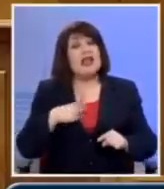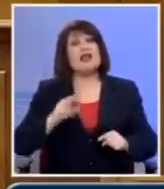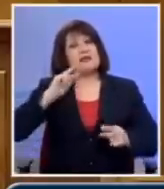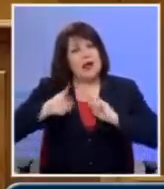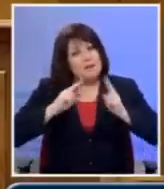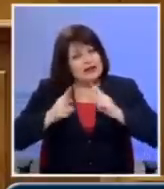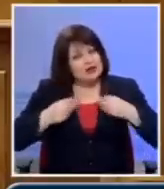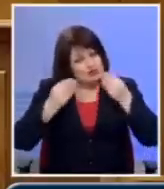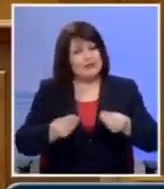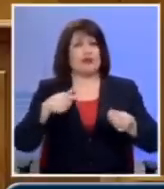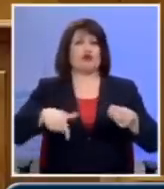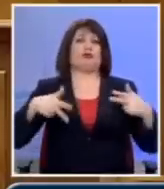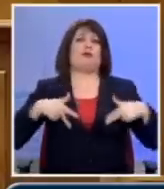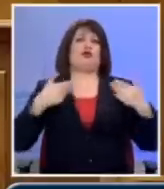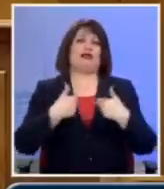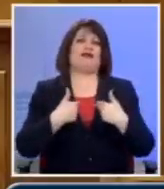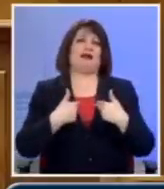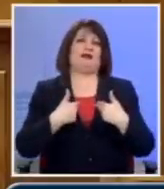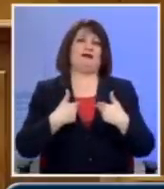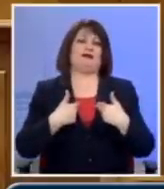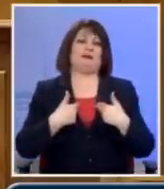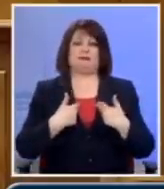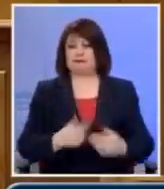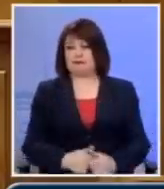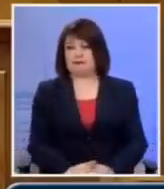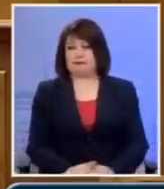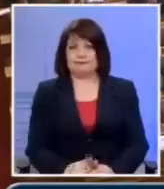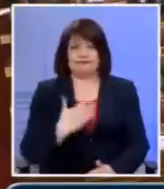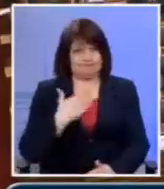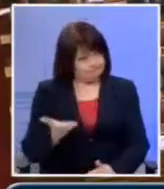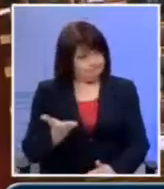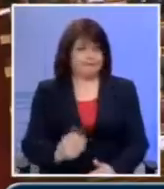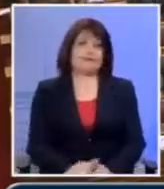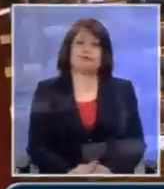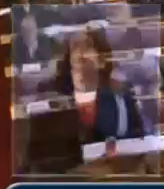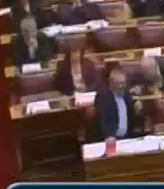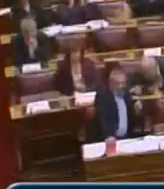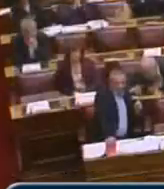απαντήσεις από αυτή την κυβέρνηση, από αυτή την κοινοβουλευτική πλειοψηφία. Σας ευχαριστώ.